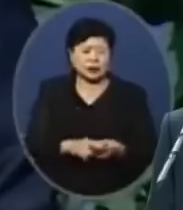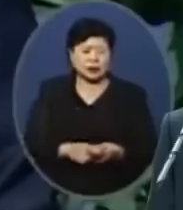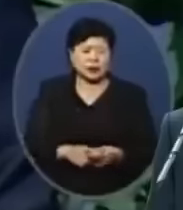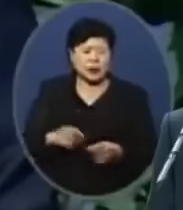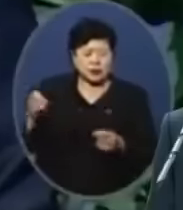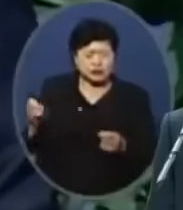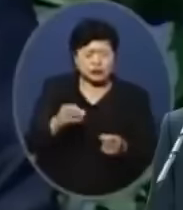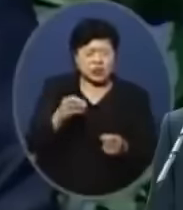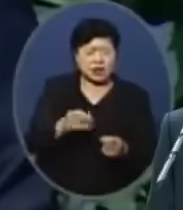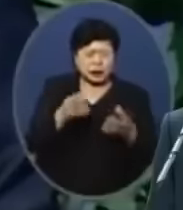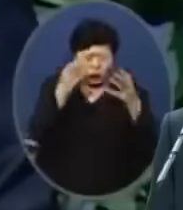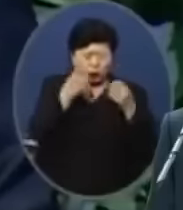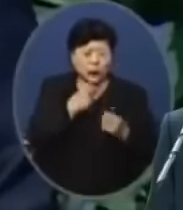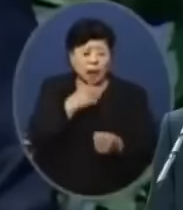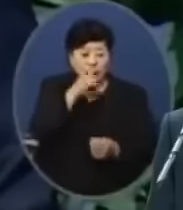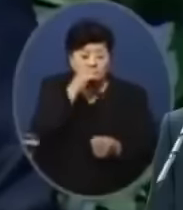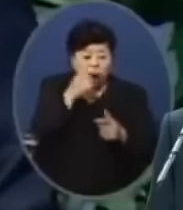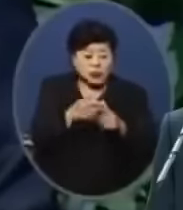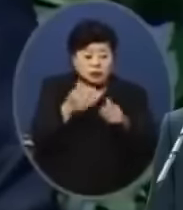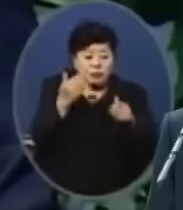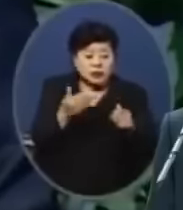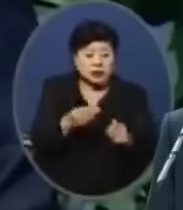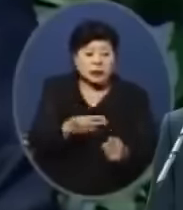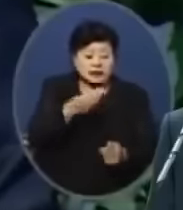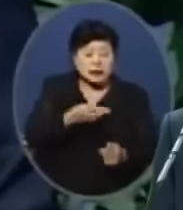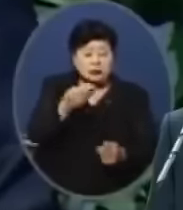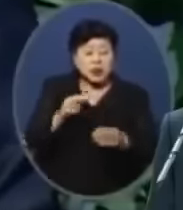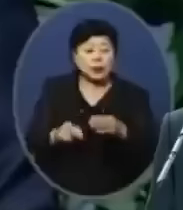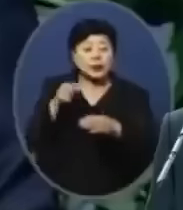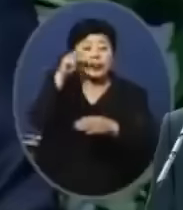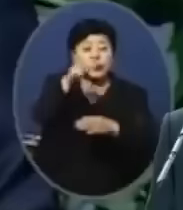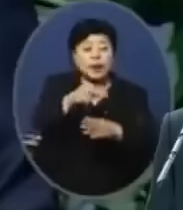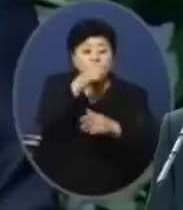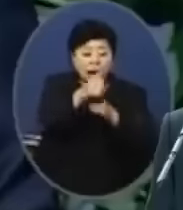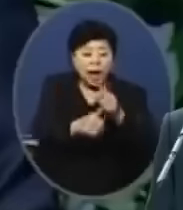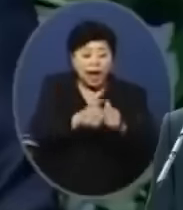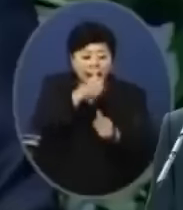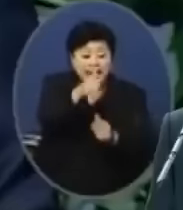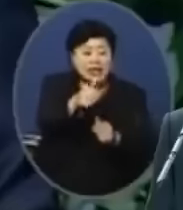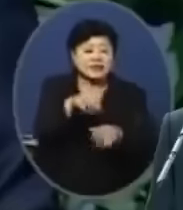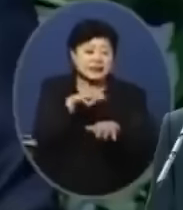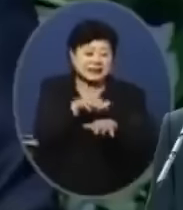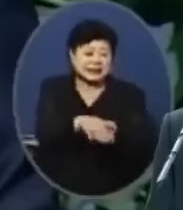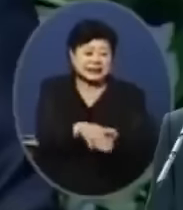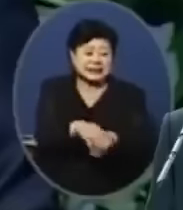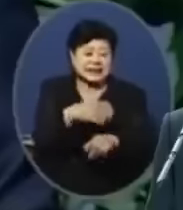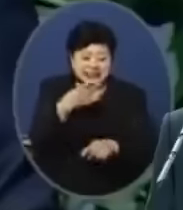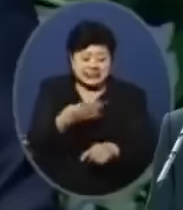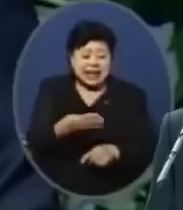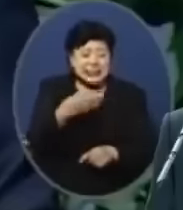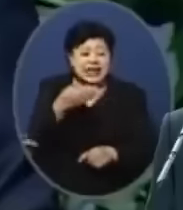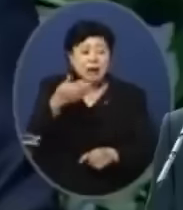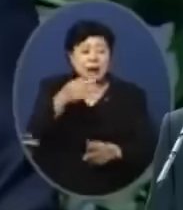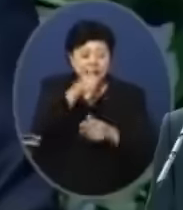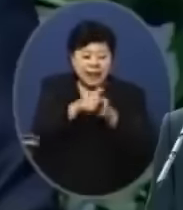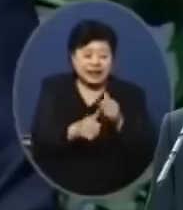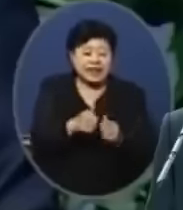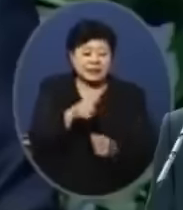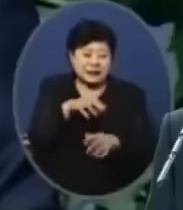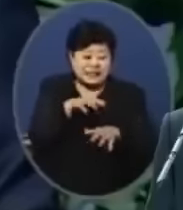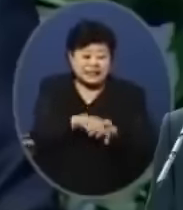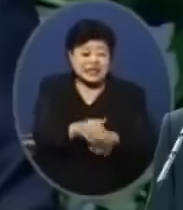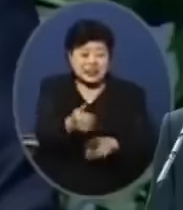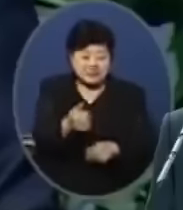것입니다. 그러나 예수님은 3차원을 뛰어넘은 하나님이신 것입니다. 4차원의 하나님이시기 때문에